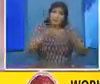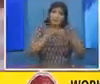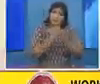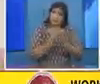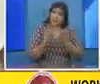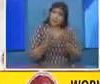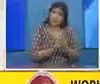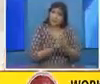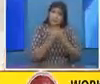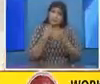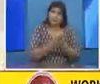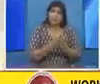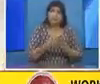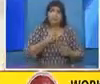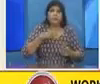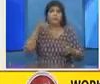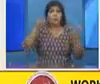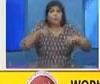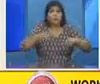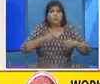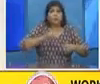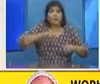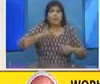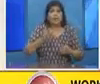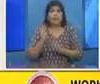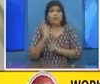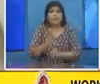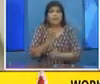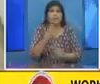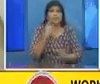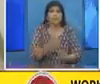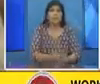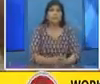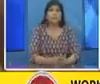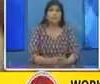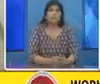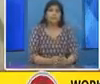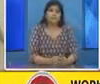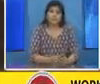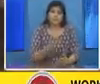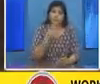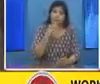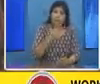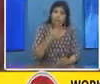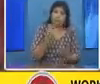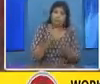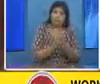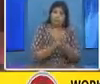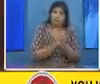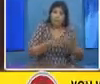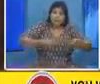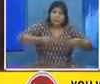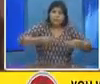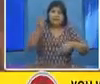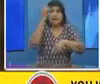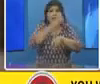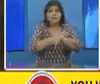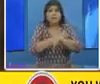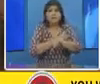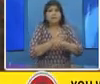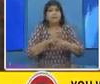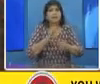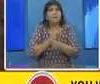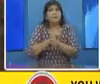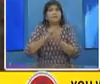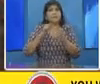वो भी इसका जीता जागता उदाहरण है। आप देखिए इन दिनों हमारे प्रवासी